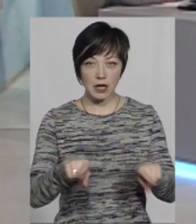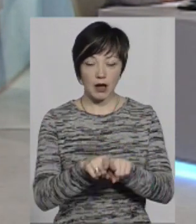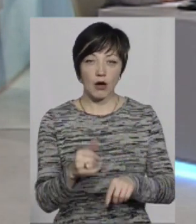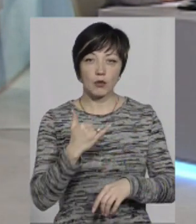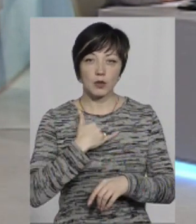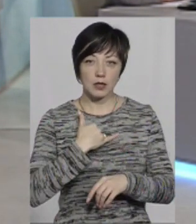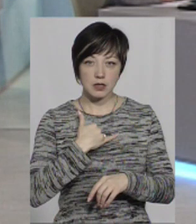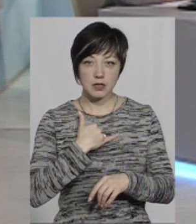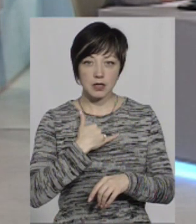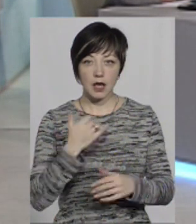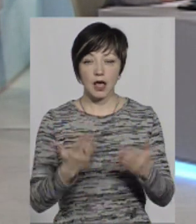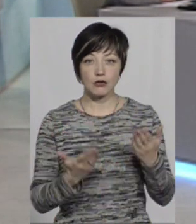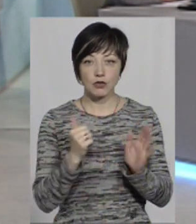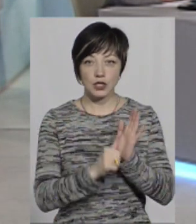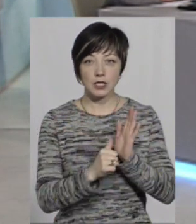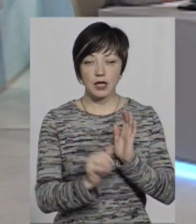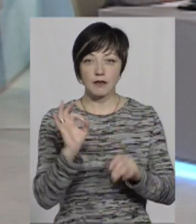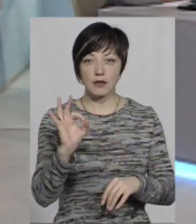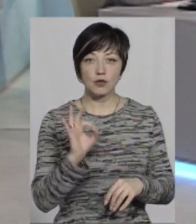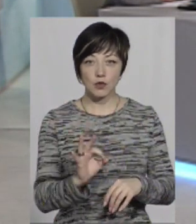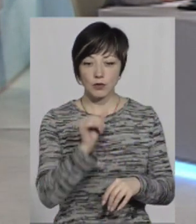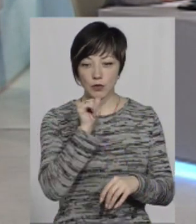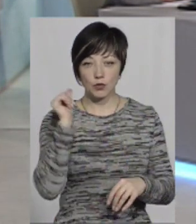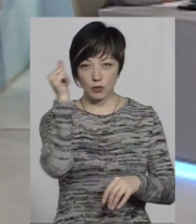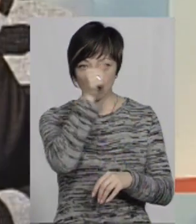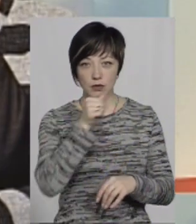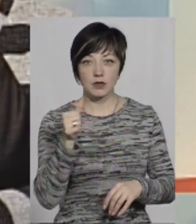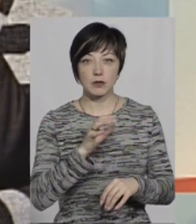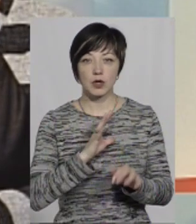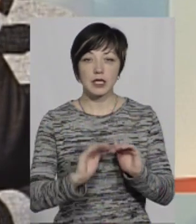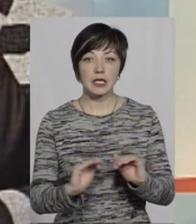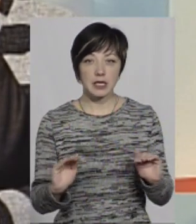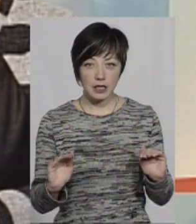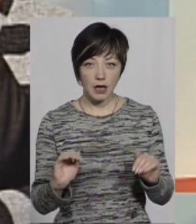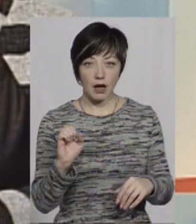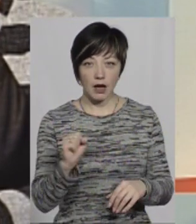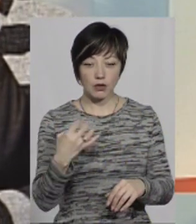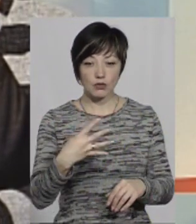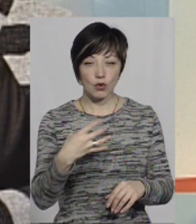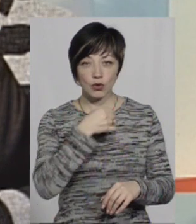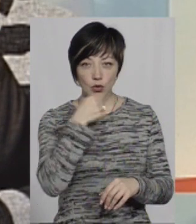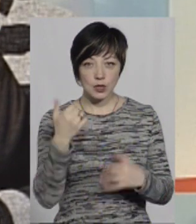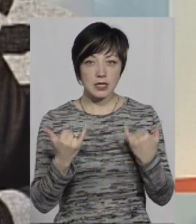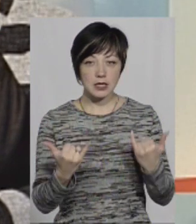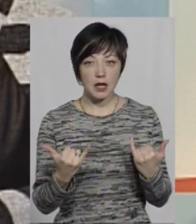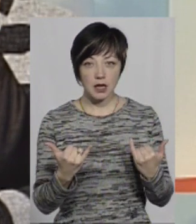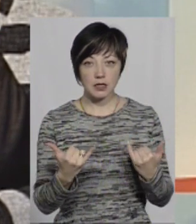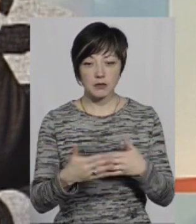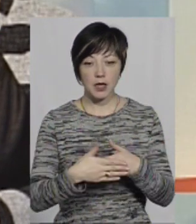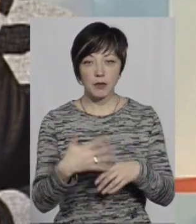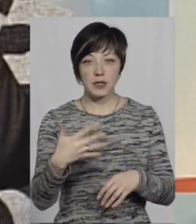в нас, якщо в 60% в тому році складали діти, а 40 дорослі, то зараз вже